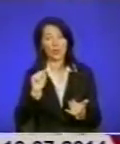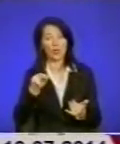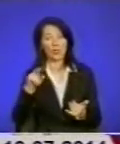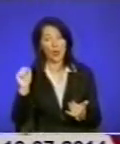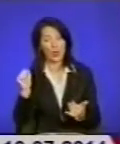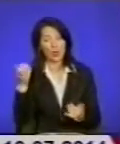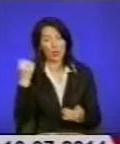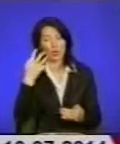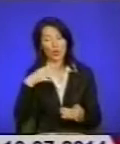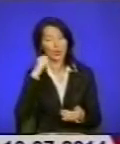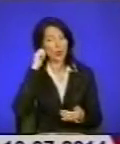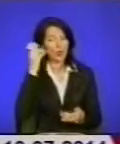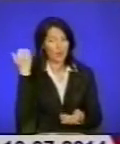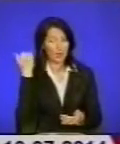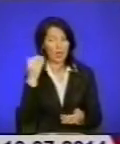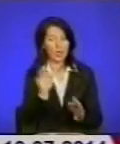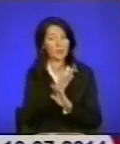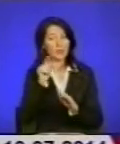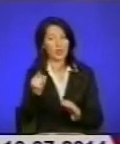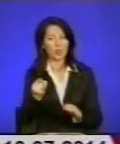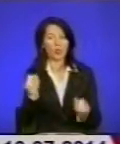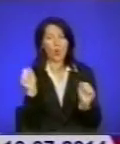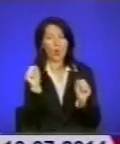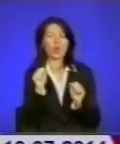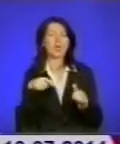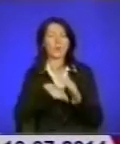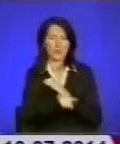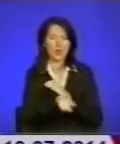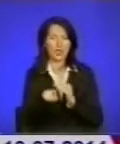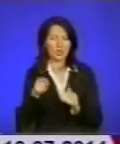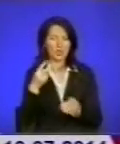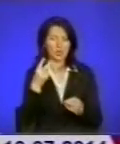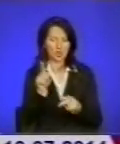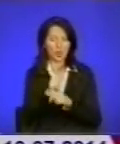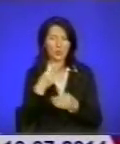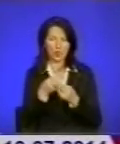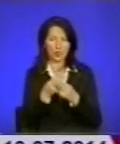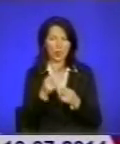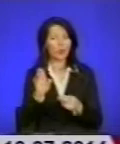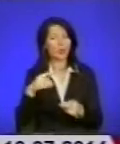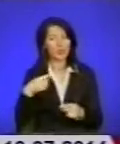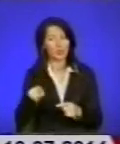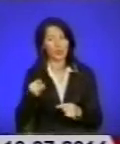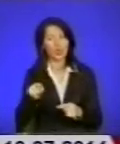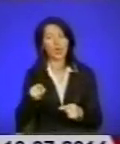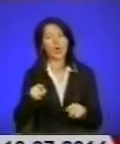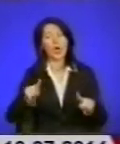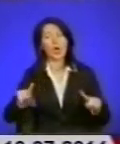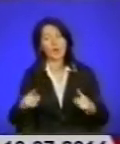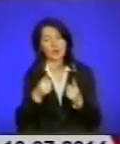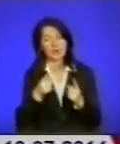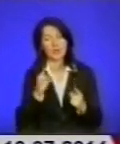атмосфера тут, у холодних підвалах тоді ще тернопільської тюрми, була зовсім іншою. Саме тоді тут ув'язнили Степана